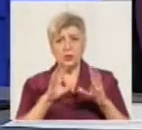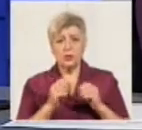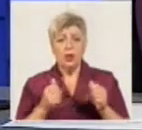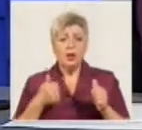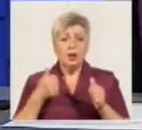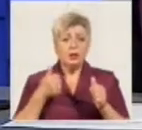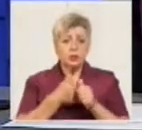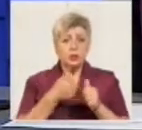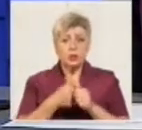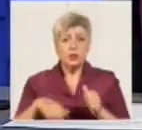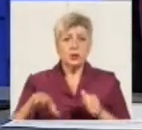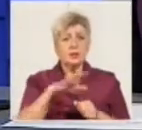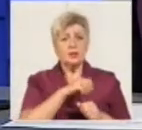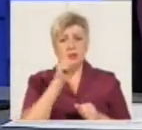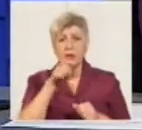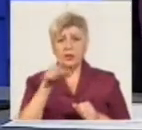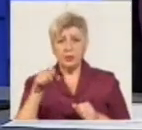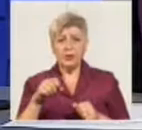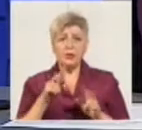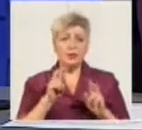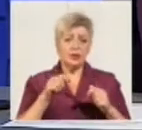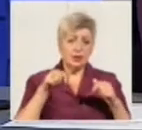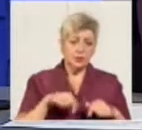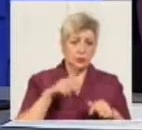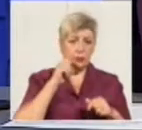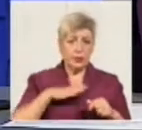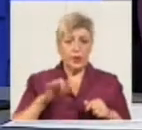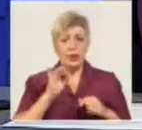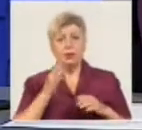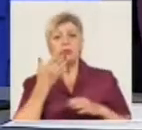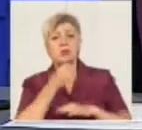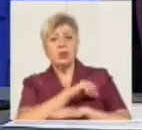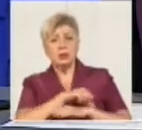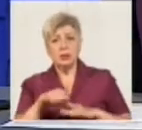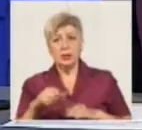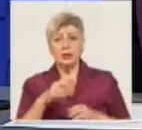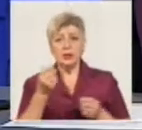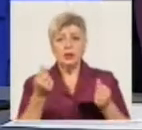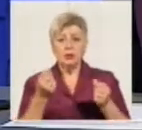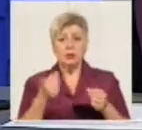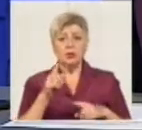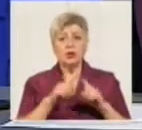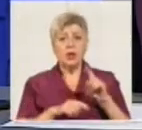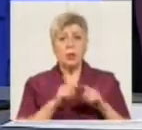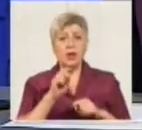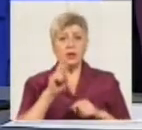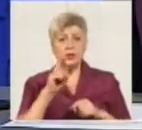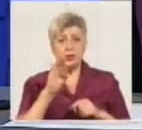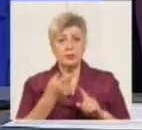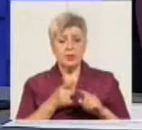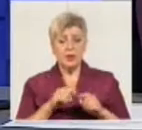Україні, так і за межами нашої держави. Дуже часто це кошти батьків, котрі вони отримали як